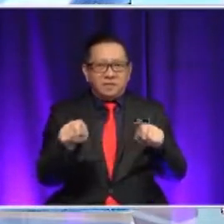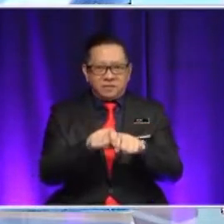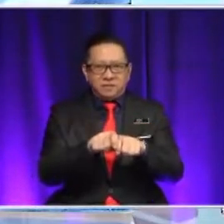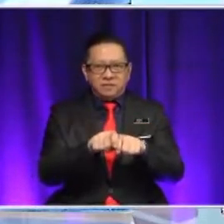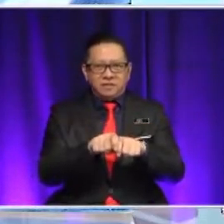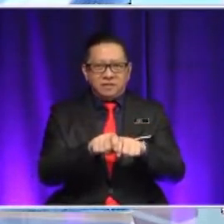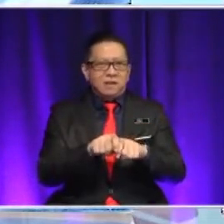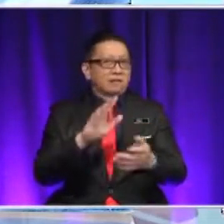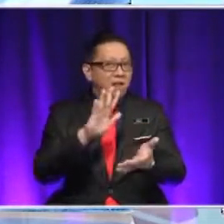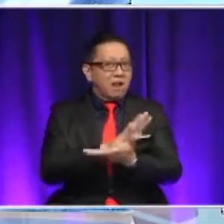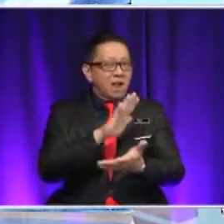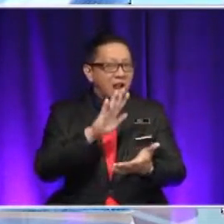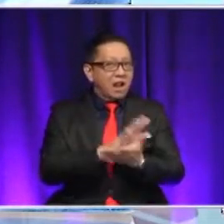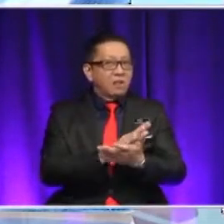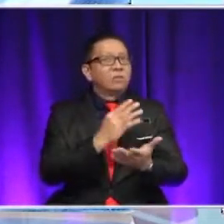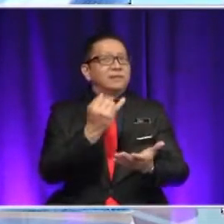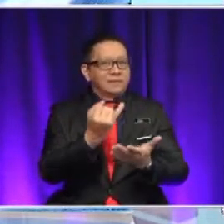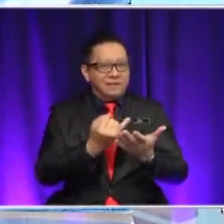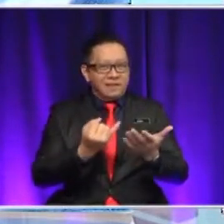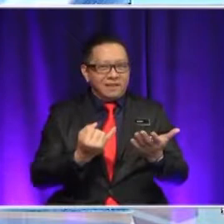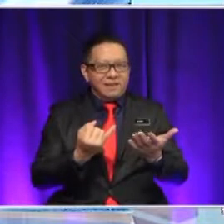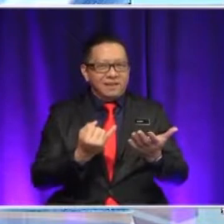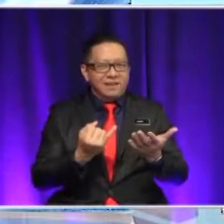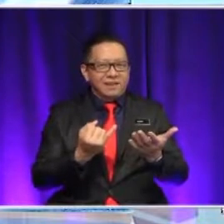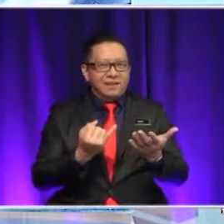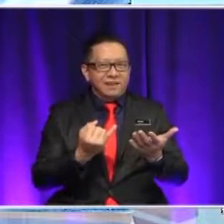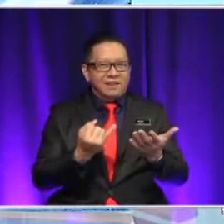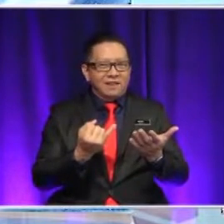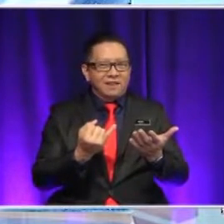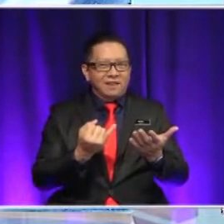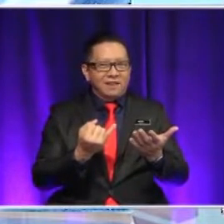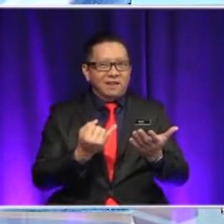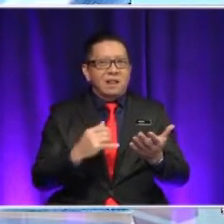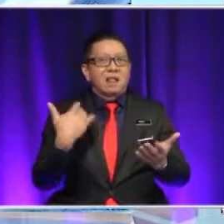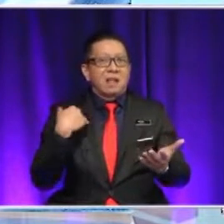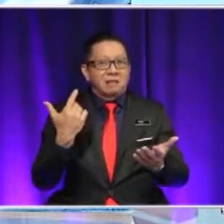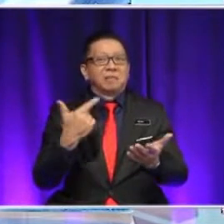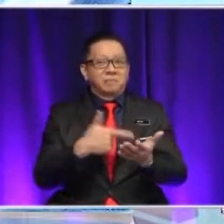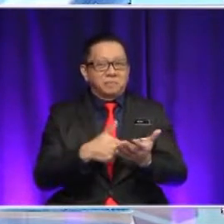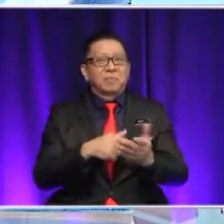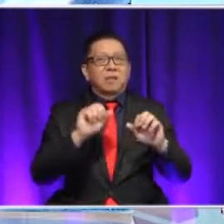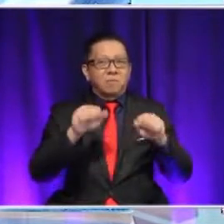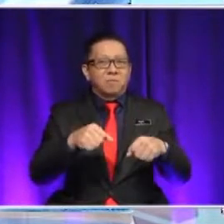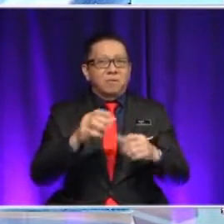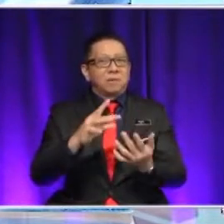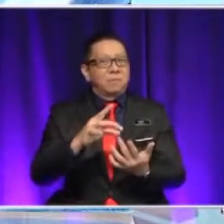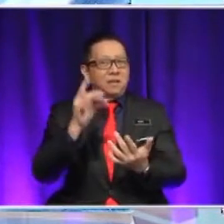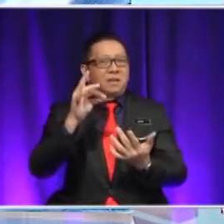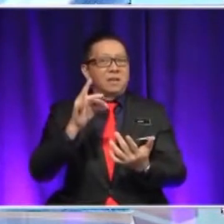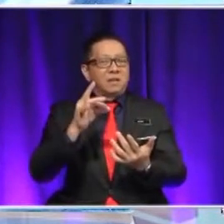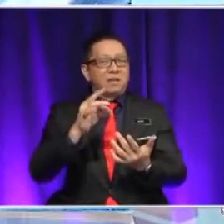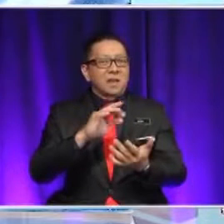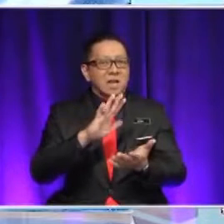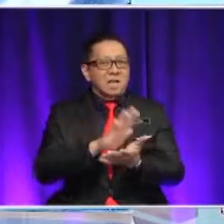dekat sini elah kertas lukisan cie diantaranya Setelah itu kita membeli boleh pilih kertas